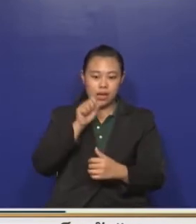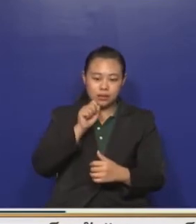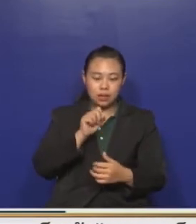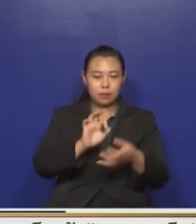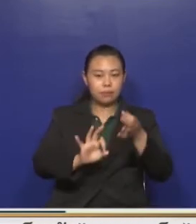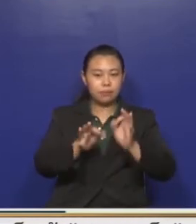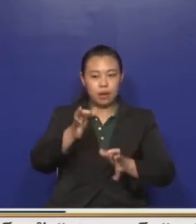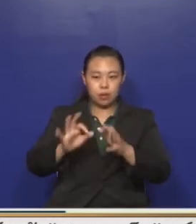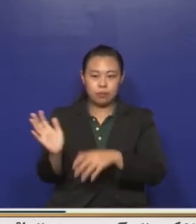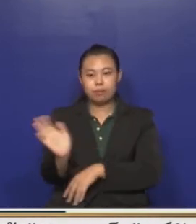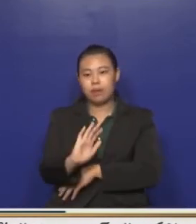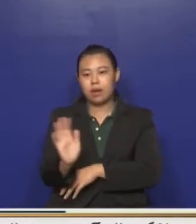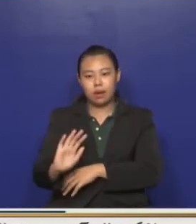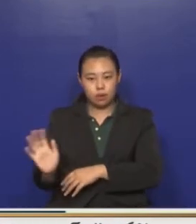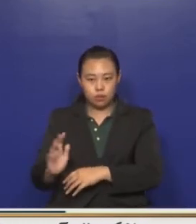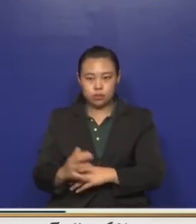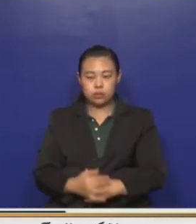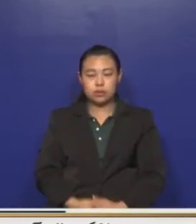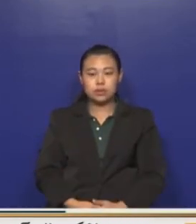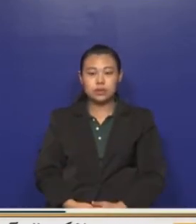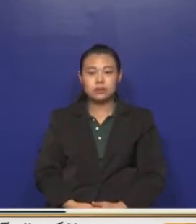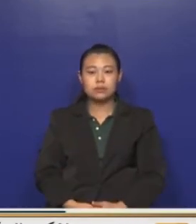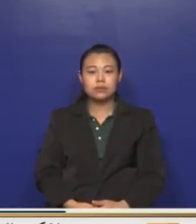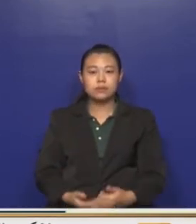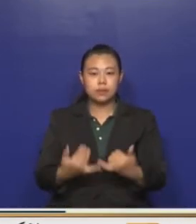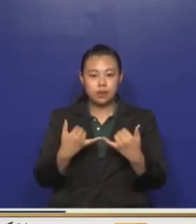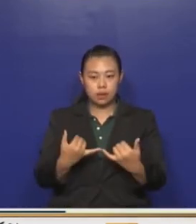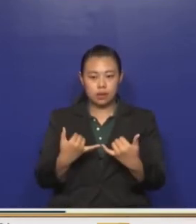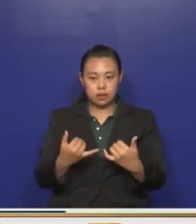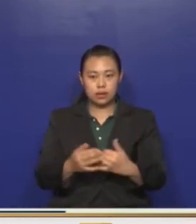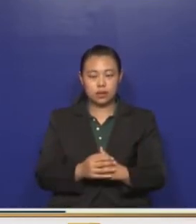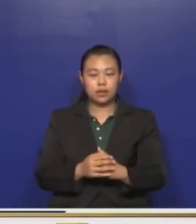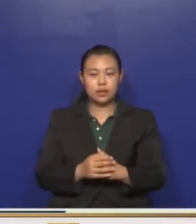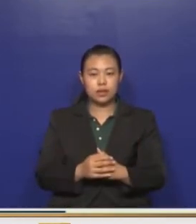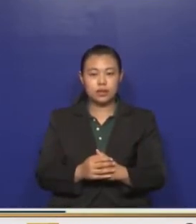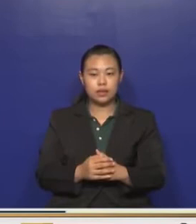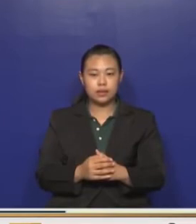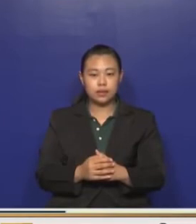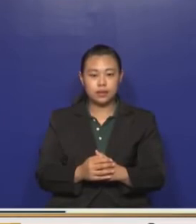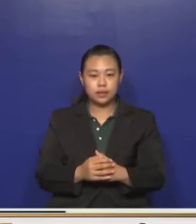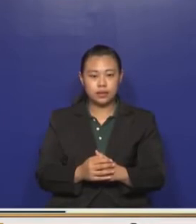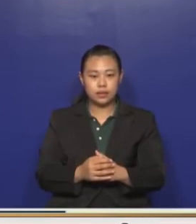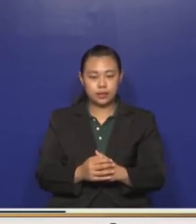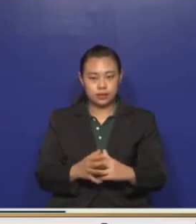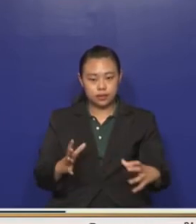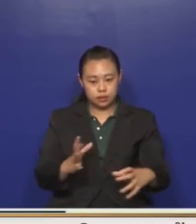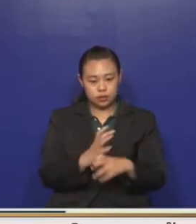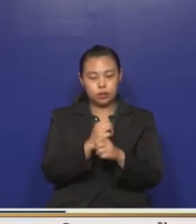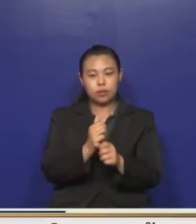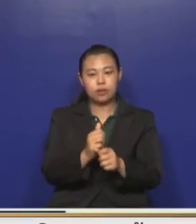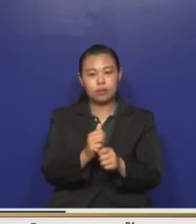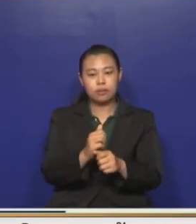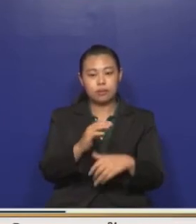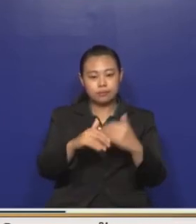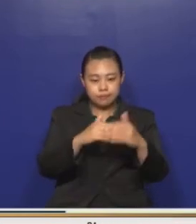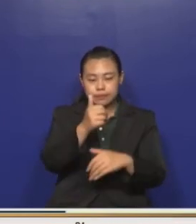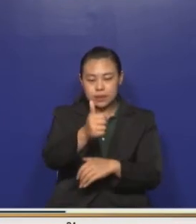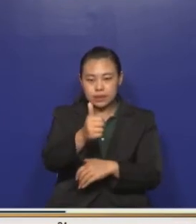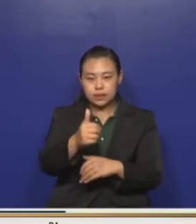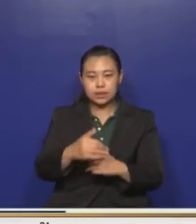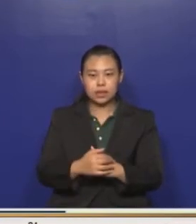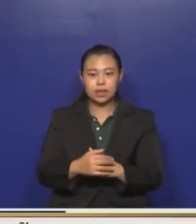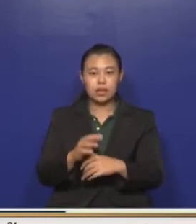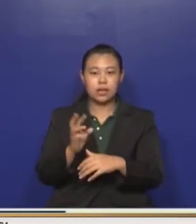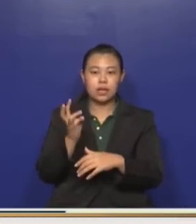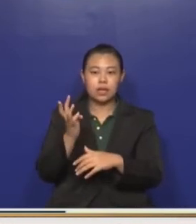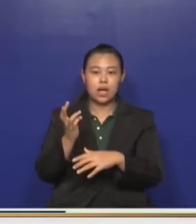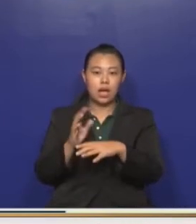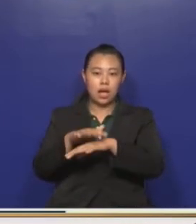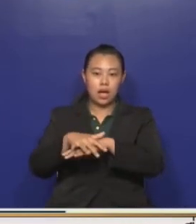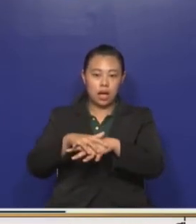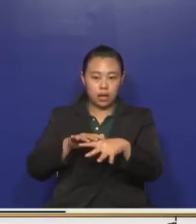โ